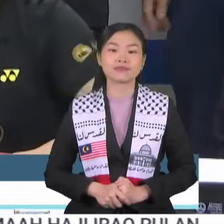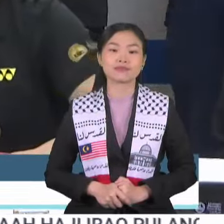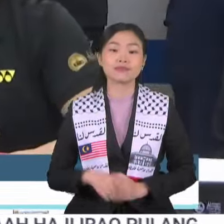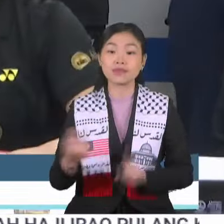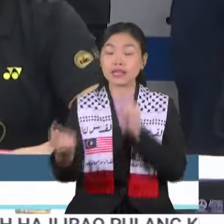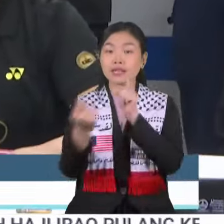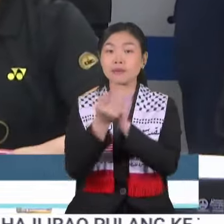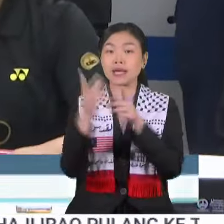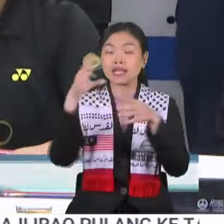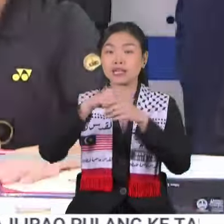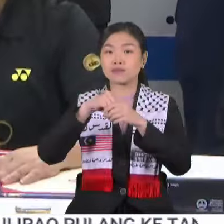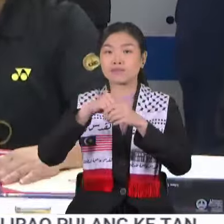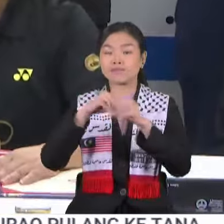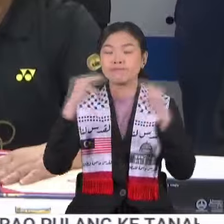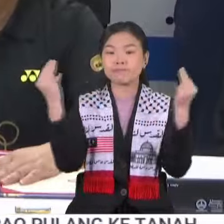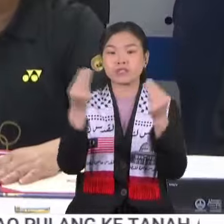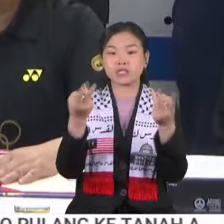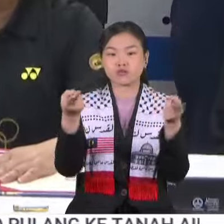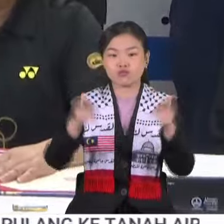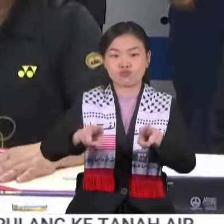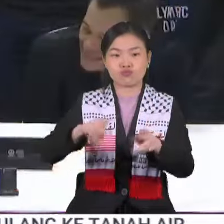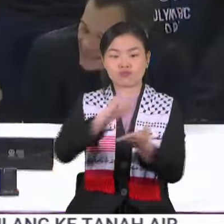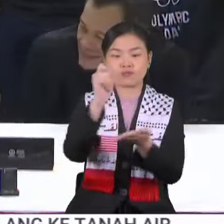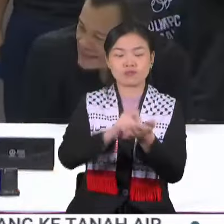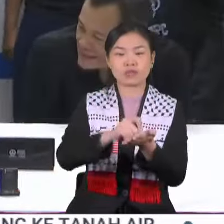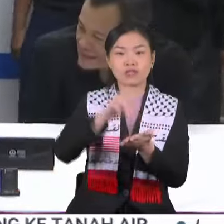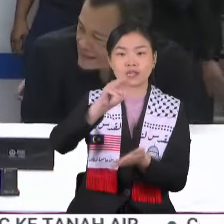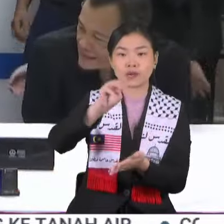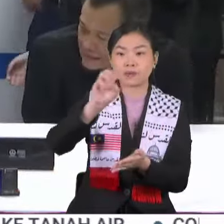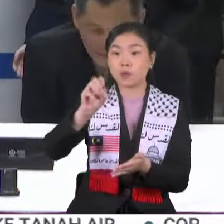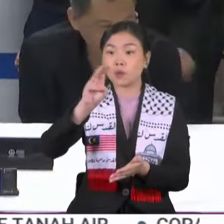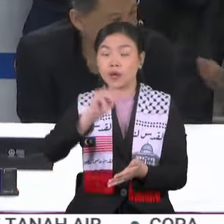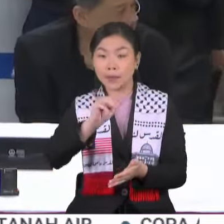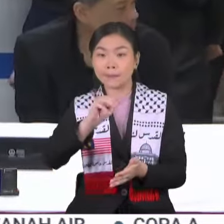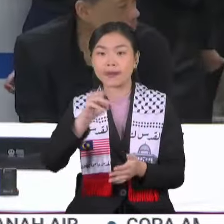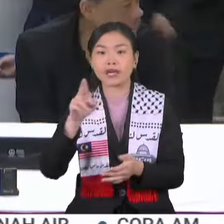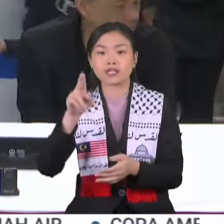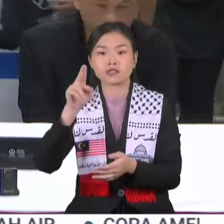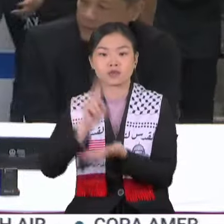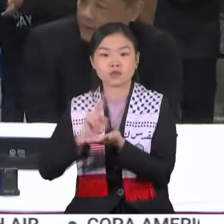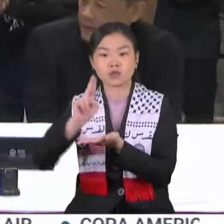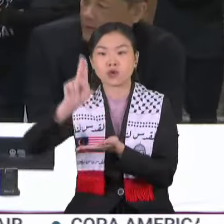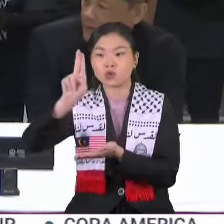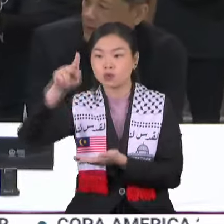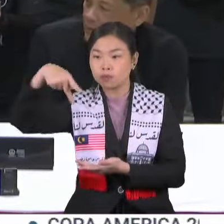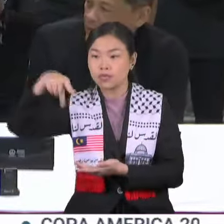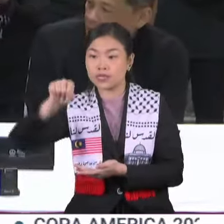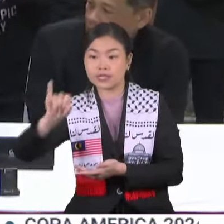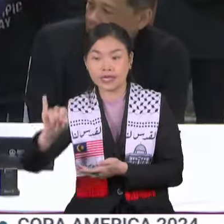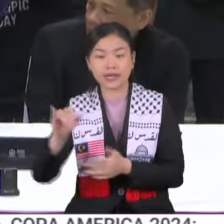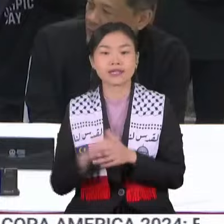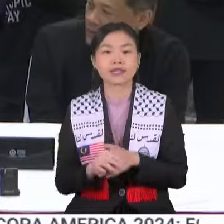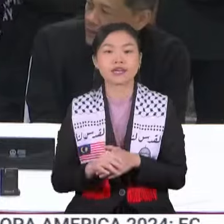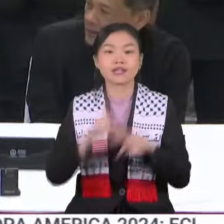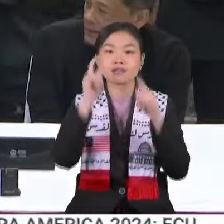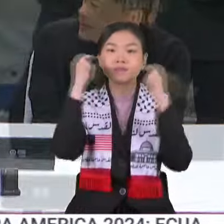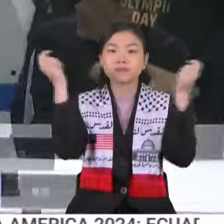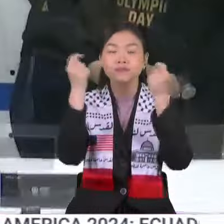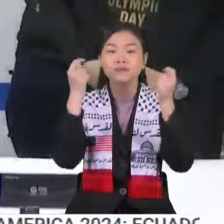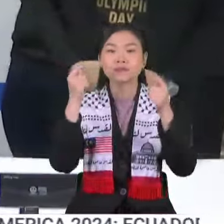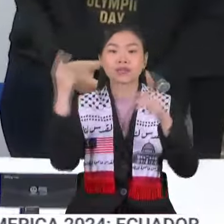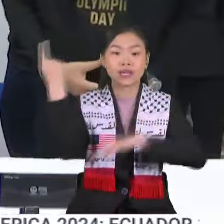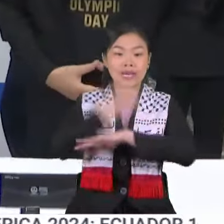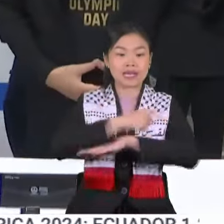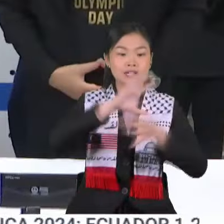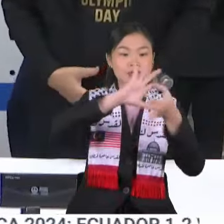Beliau ditemui pada majlis menandatangani memorandum persefahaman antara MOM dan Universiti Pendidikan Sultan Idris UPSI serta sambutan Hari Olimpik